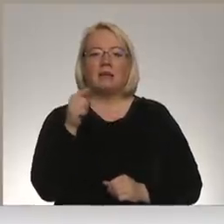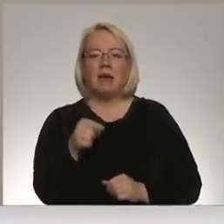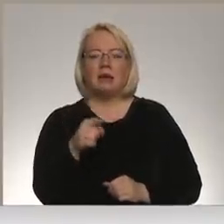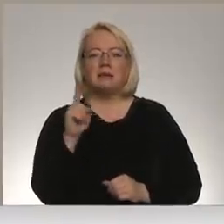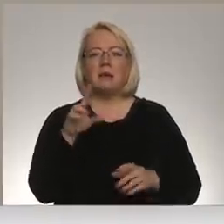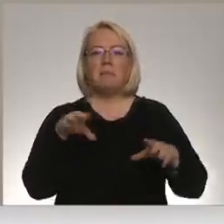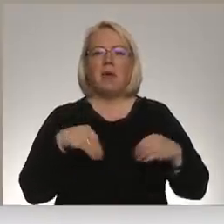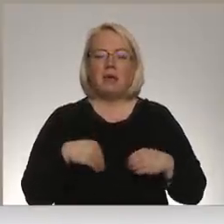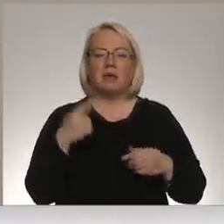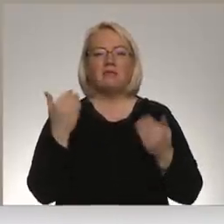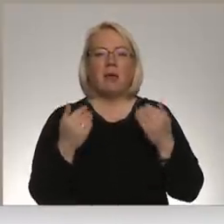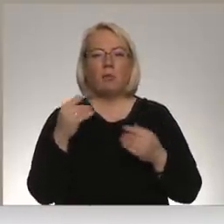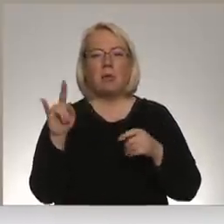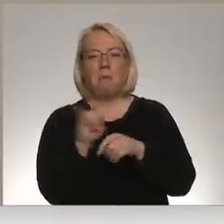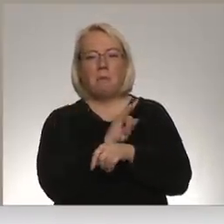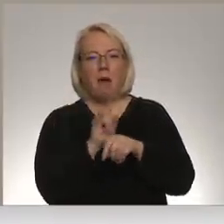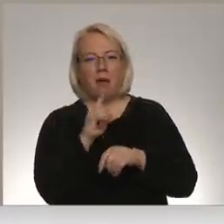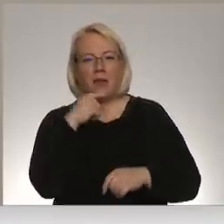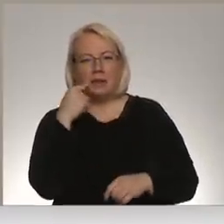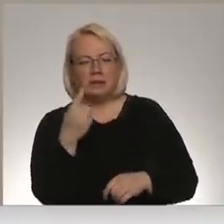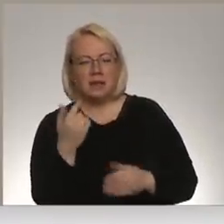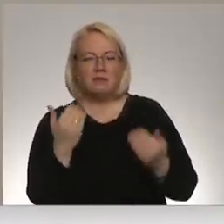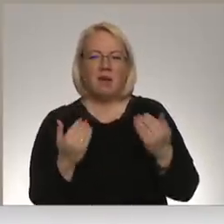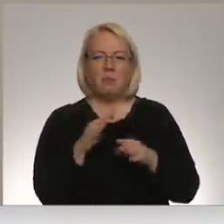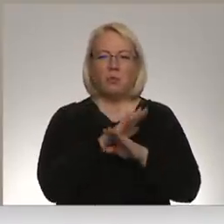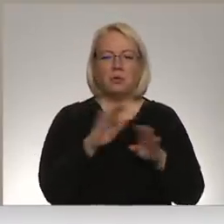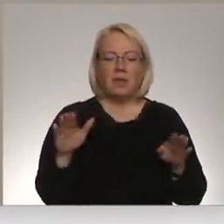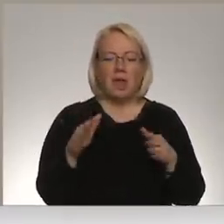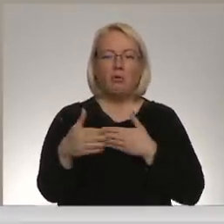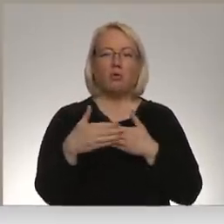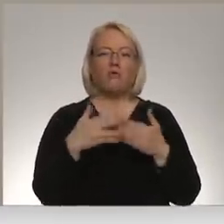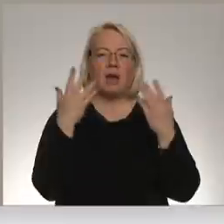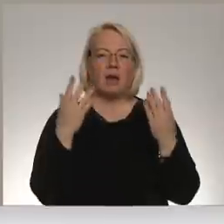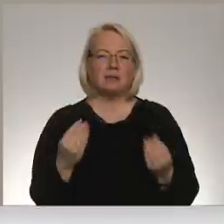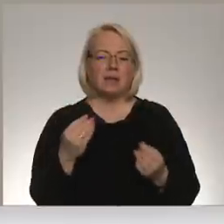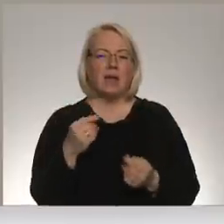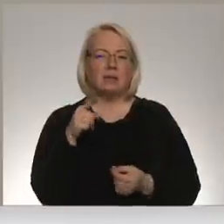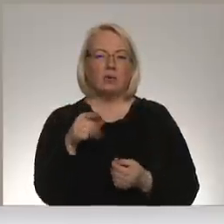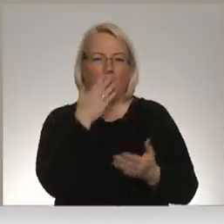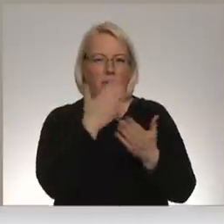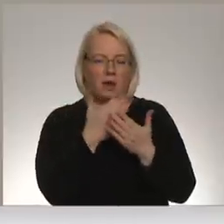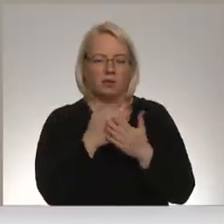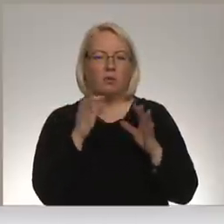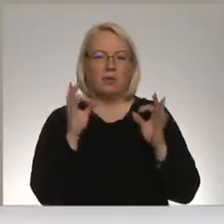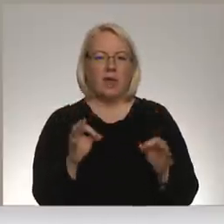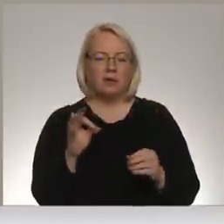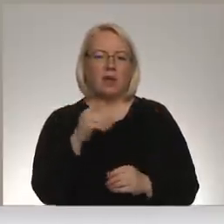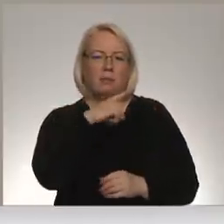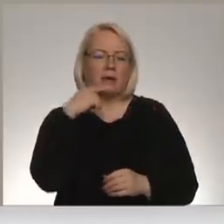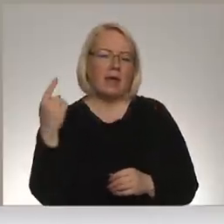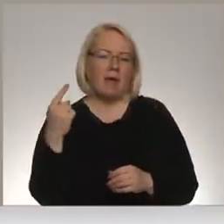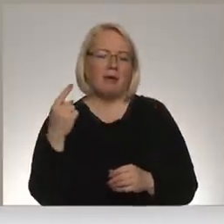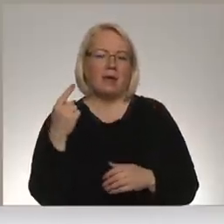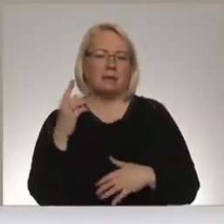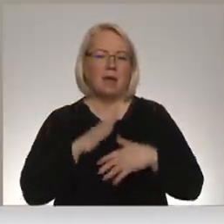būt māņu gājiens, tas arī var nebūt māņu gājiens. Tiešām, es domāju, tuvākās dienas parādīs, vai arī tiešām Kremļa amatpersonas, teiksim, Kremļa presa